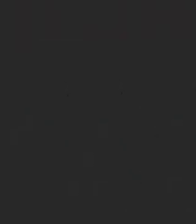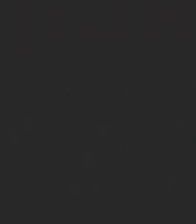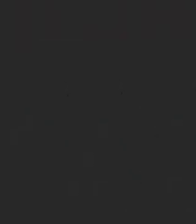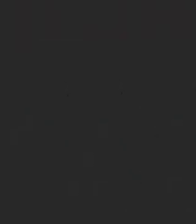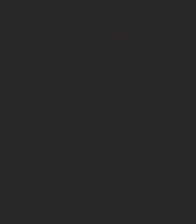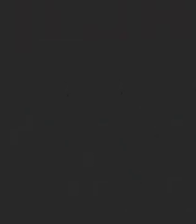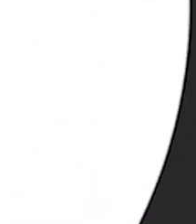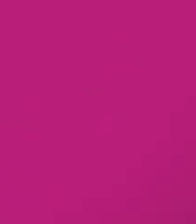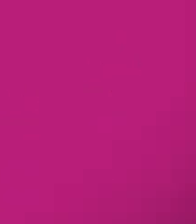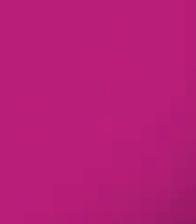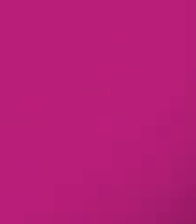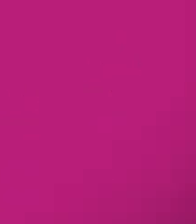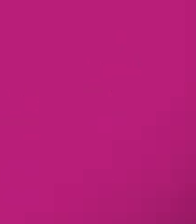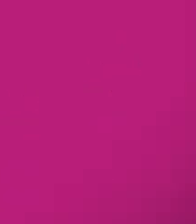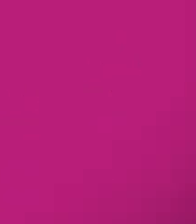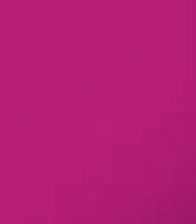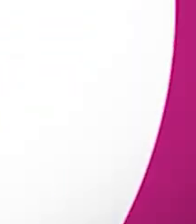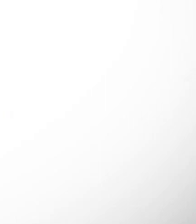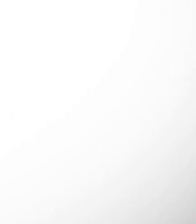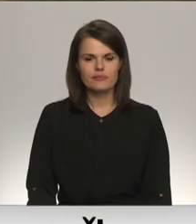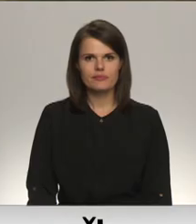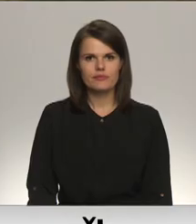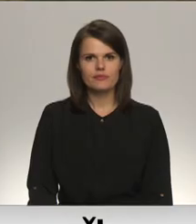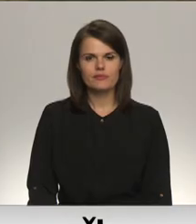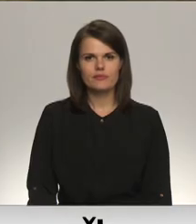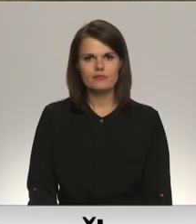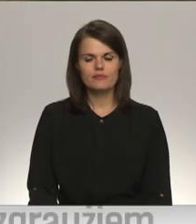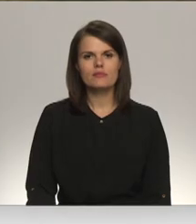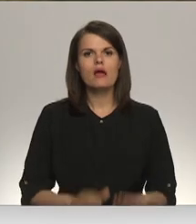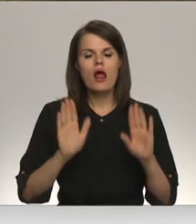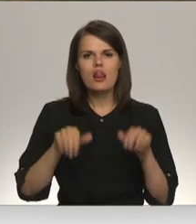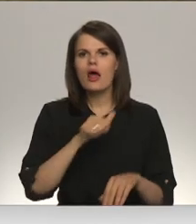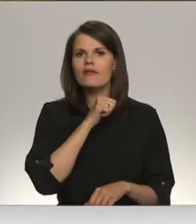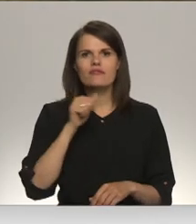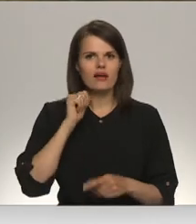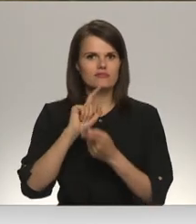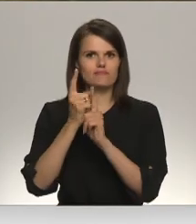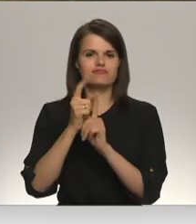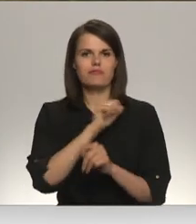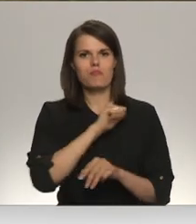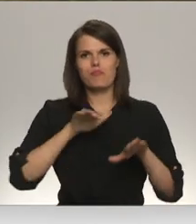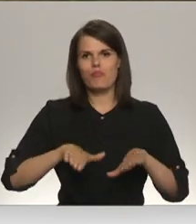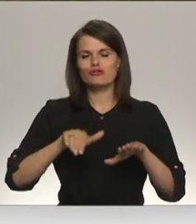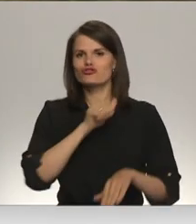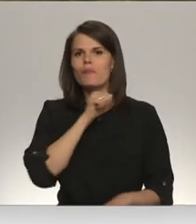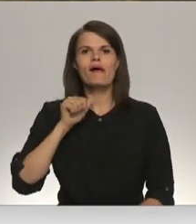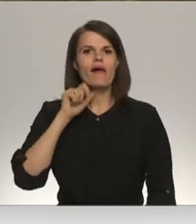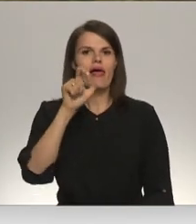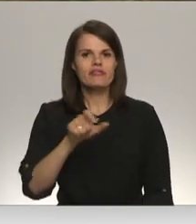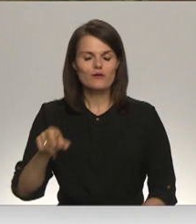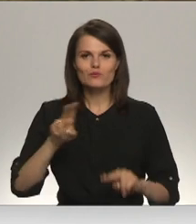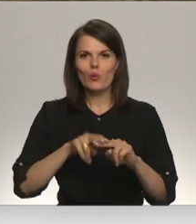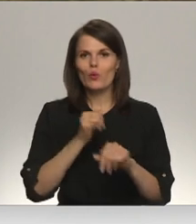Re, viss ēters ir te! Lai talsus padarītu pašiem talsiniekiem un arī